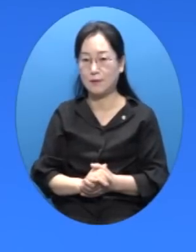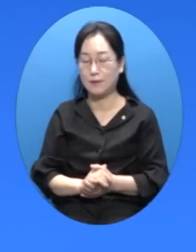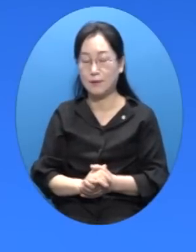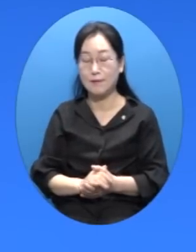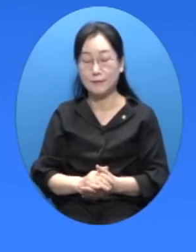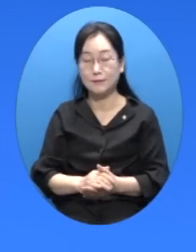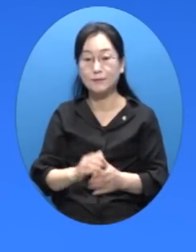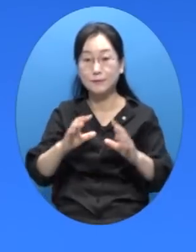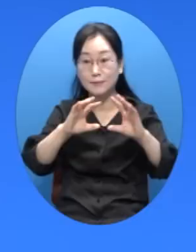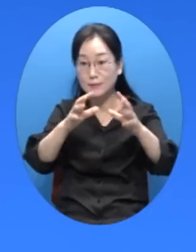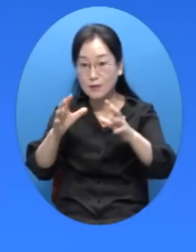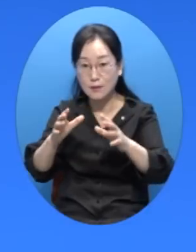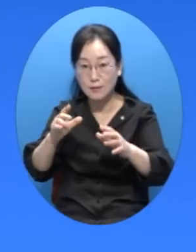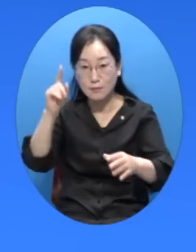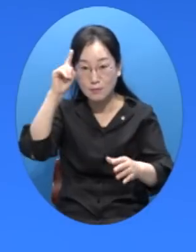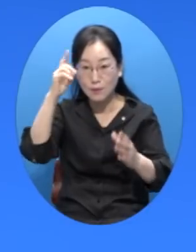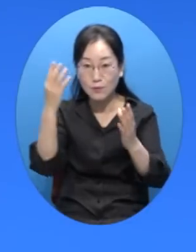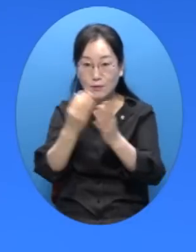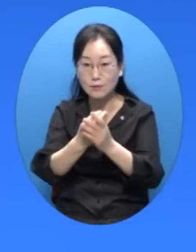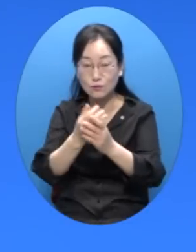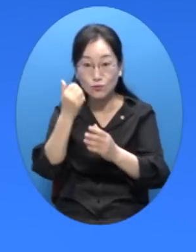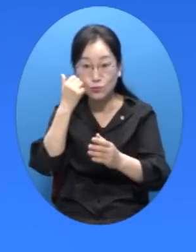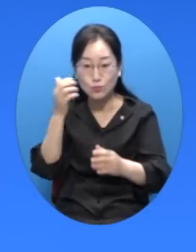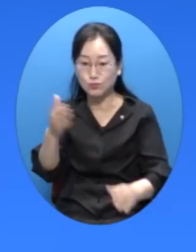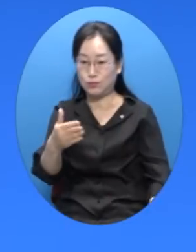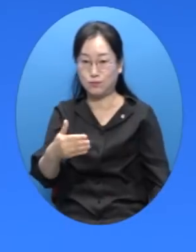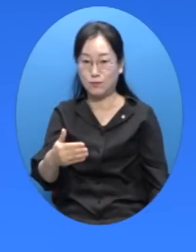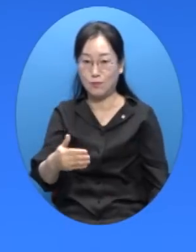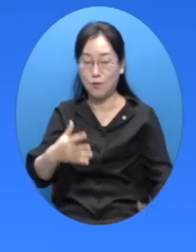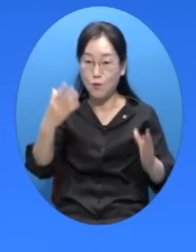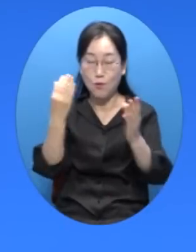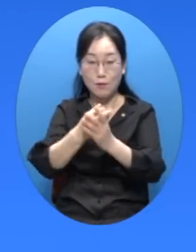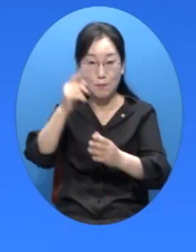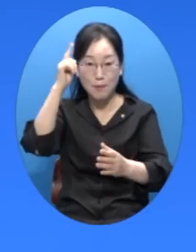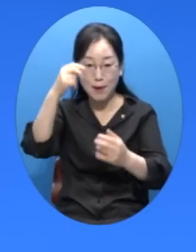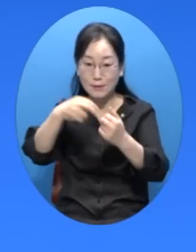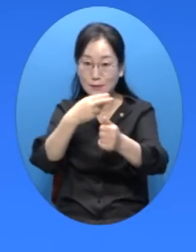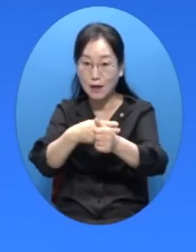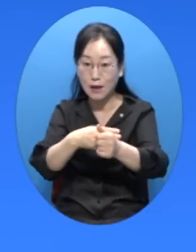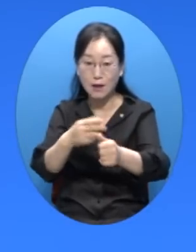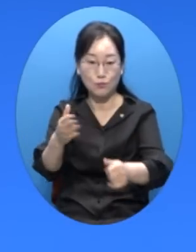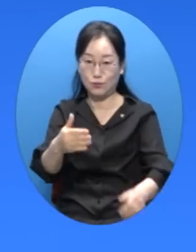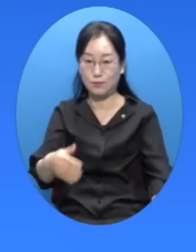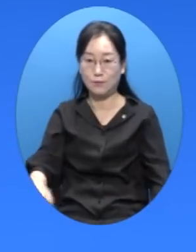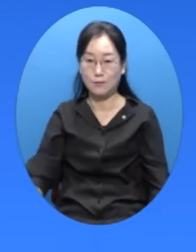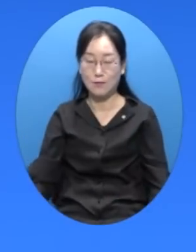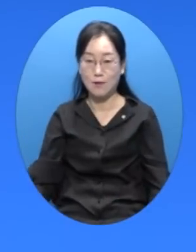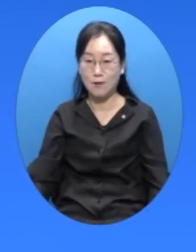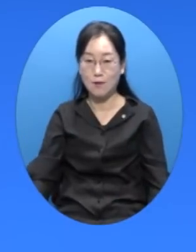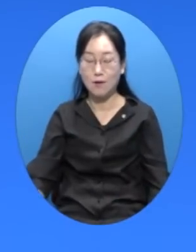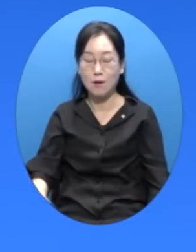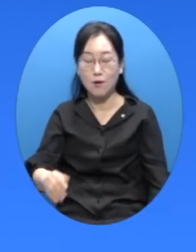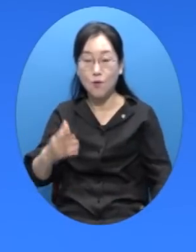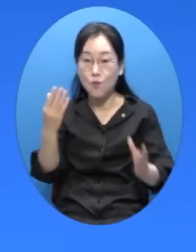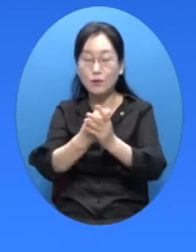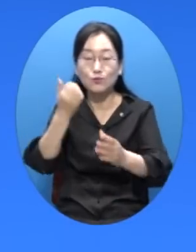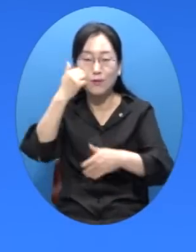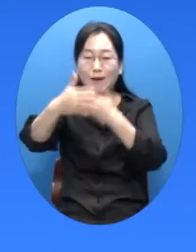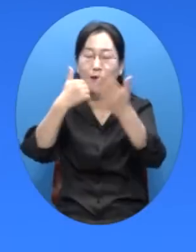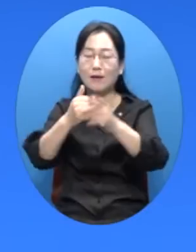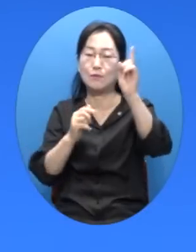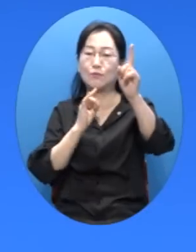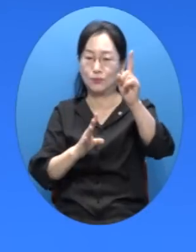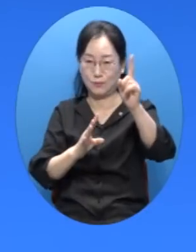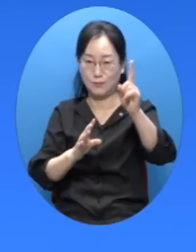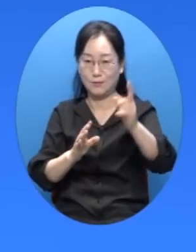이상에 완전한 사람은 없습니다. 완전한 의사는 없습니다. 완전하신 분은 하나님 한 분밖에